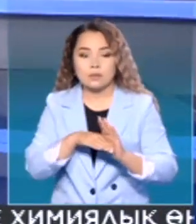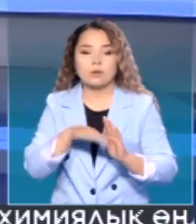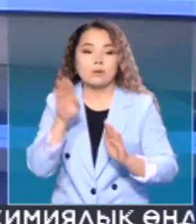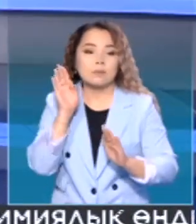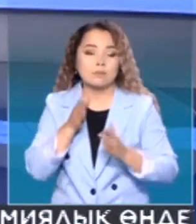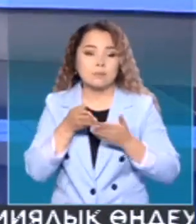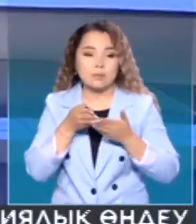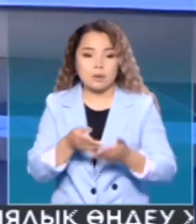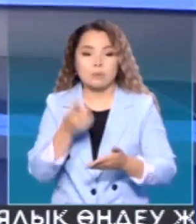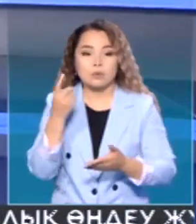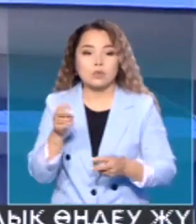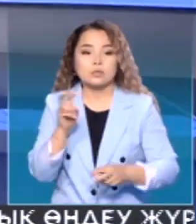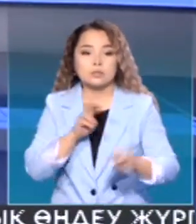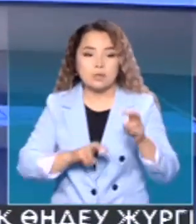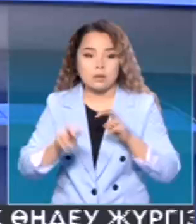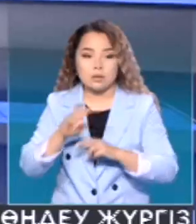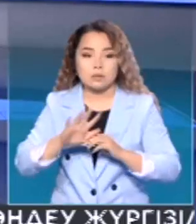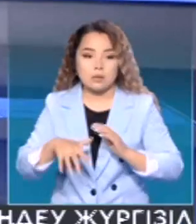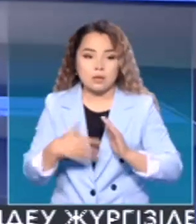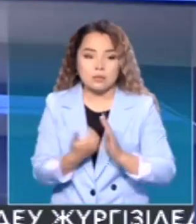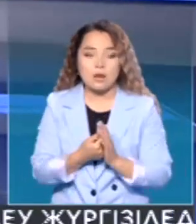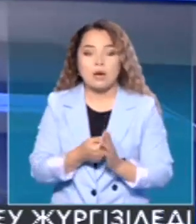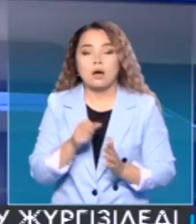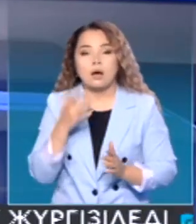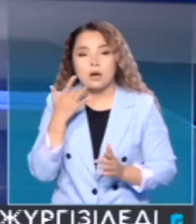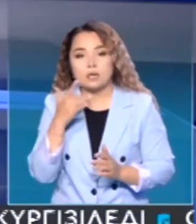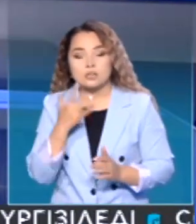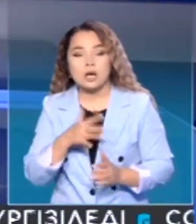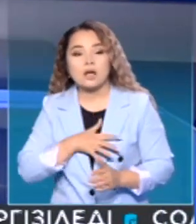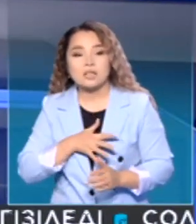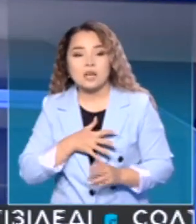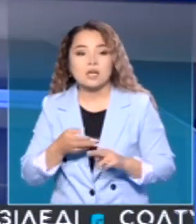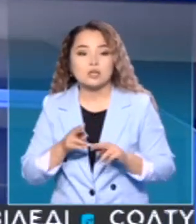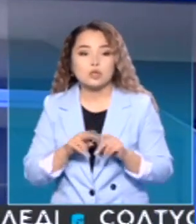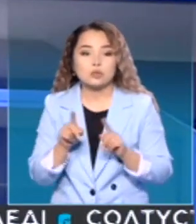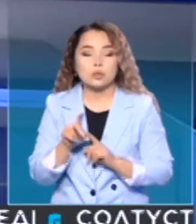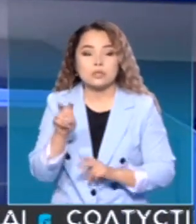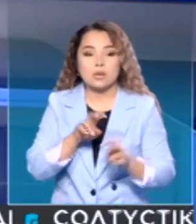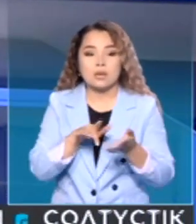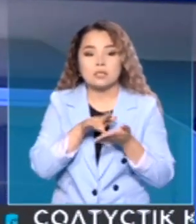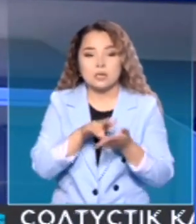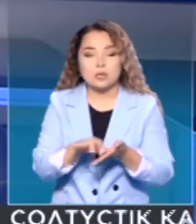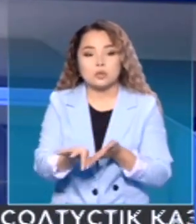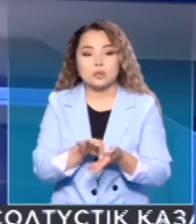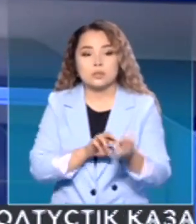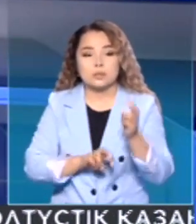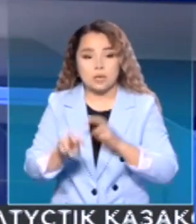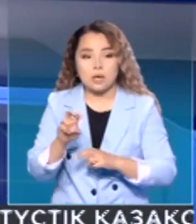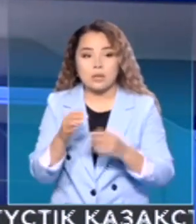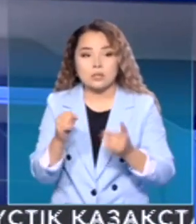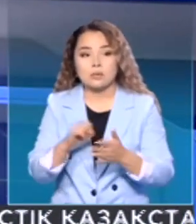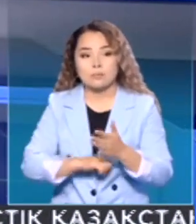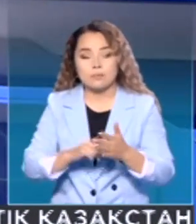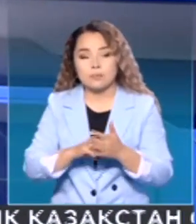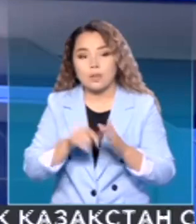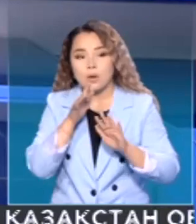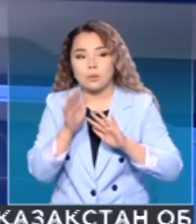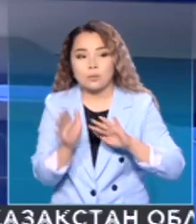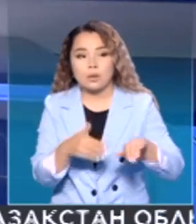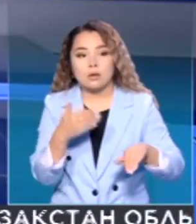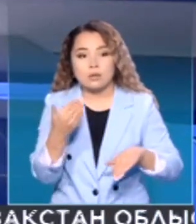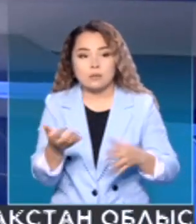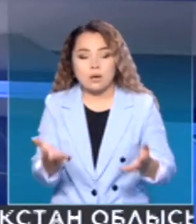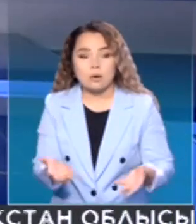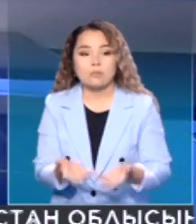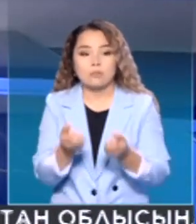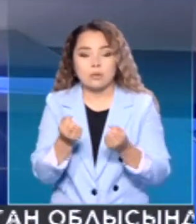бір күннен бері табылмай жатыр. АқШ пен Канада құтқарушылары саяхатшыларды шұғыл іздеуге кірісті. Себебі уақыт өткен сайын оларды